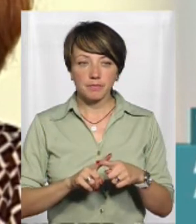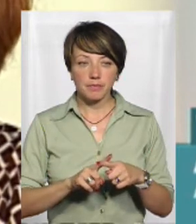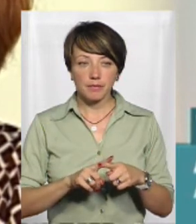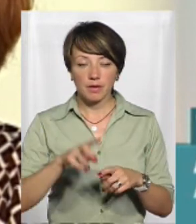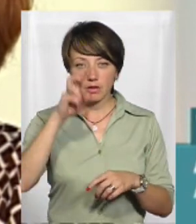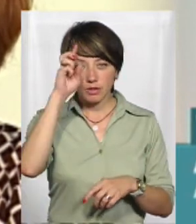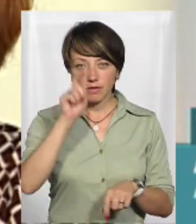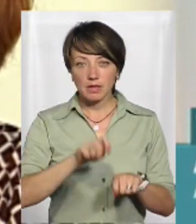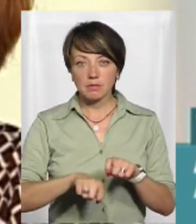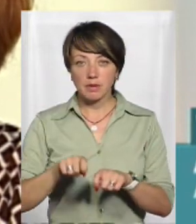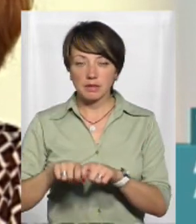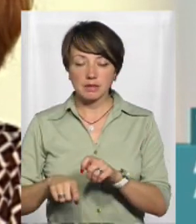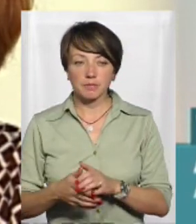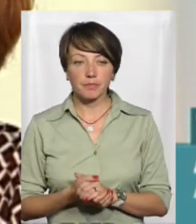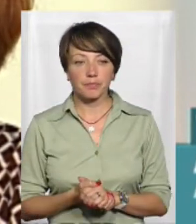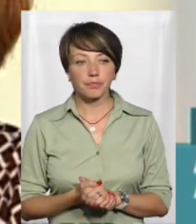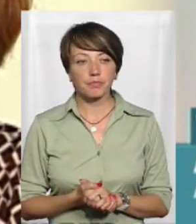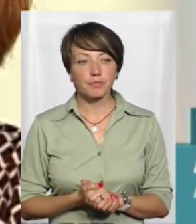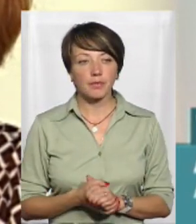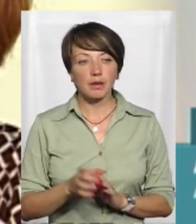державна реєстраційна служба. І